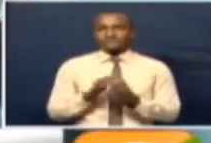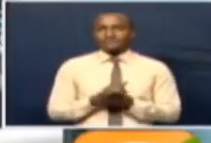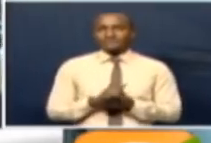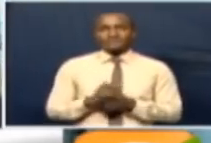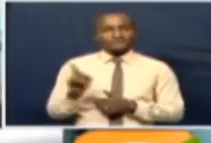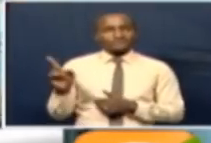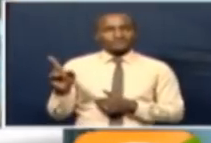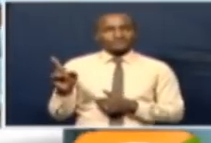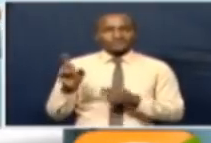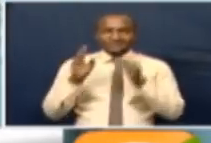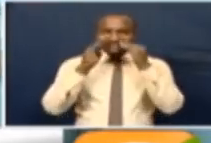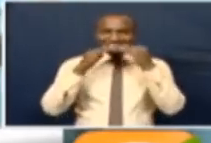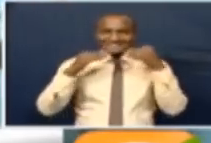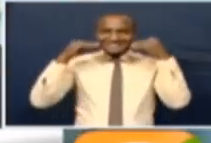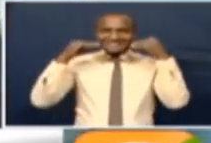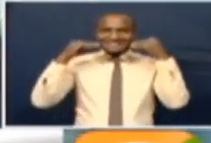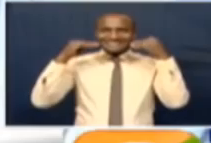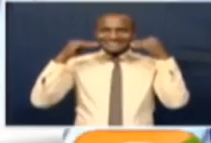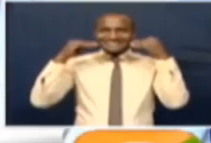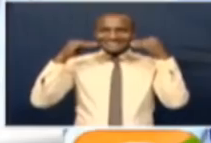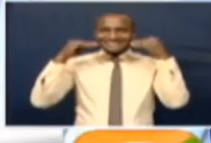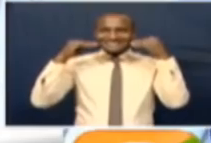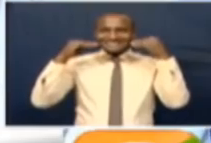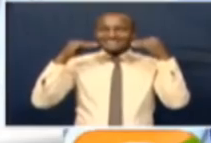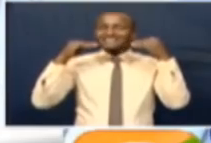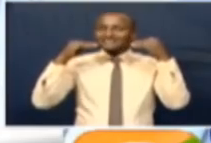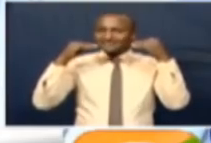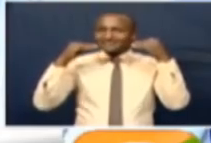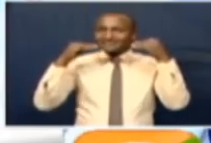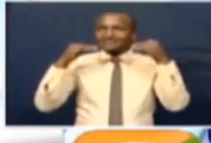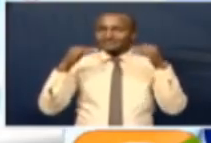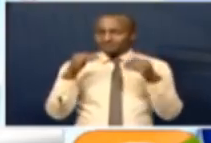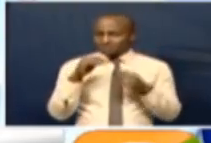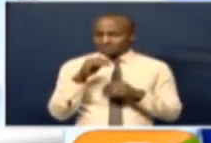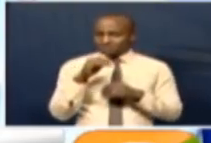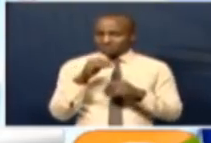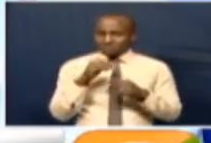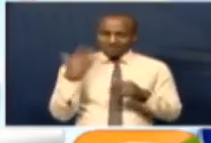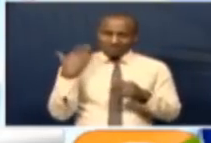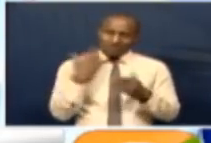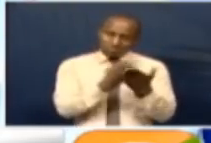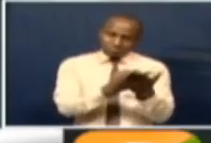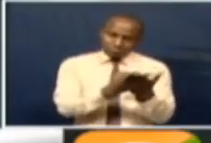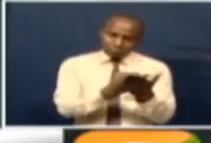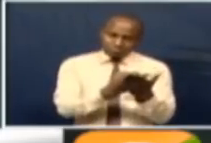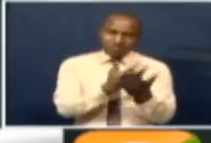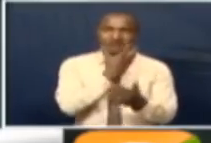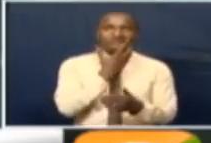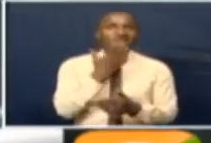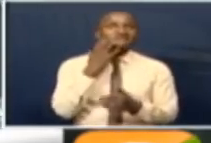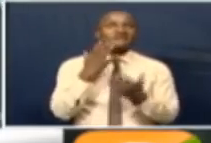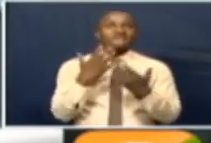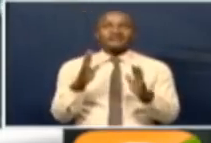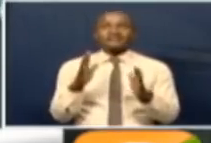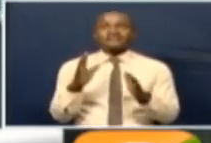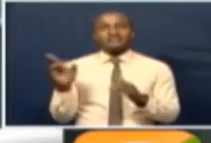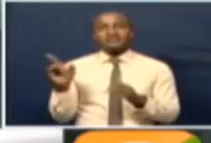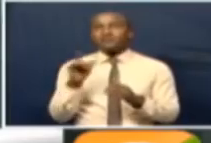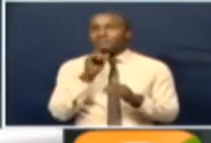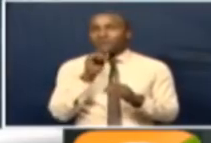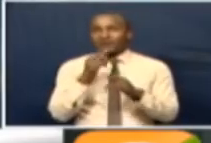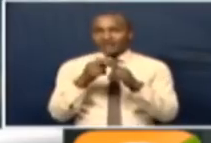Tabasamu nzito imemtanda tayari kutoka katika wodi ya hospitali hii ya Kenyatta. Joseph